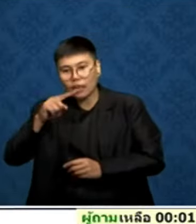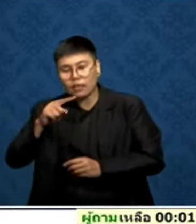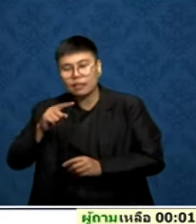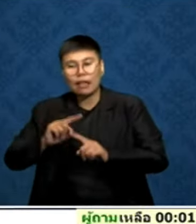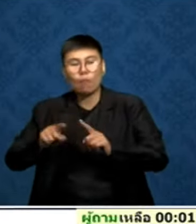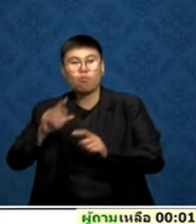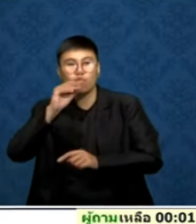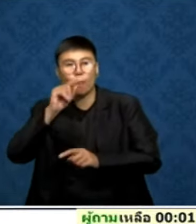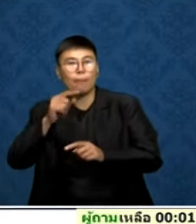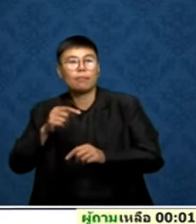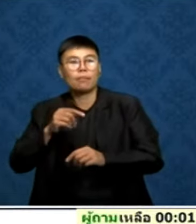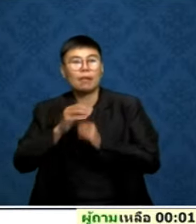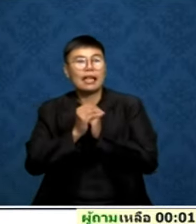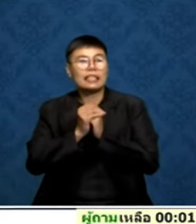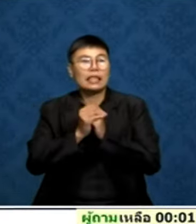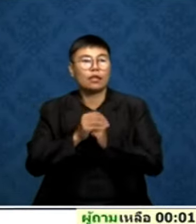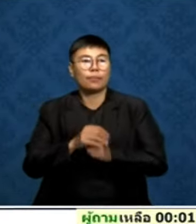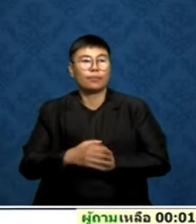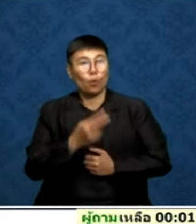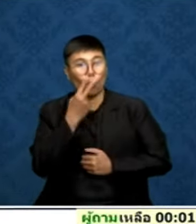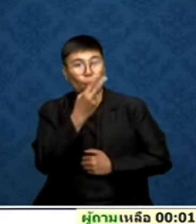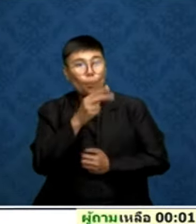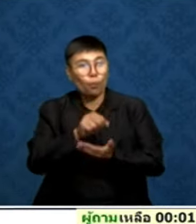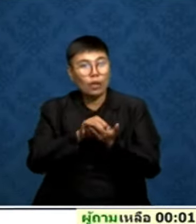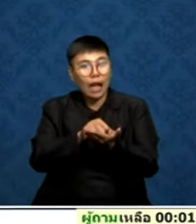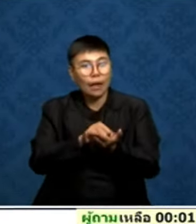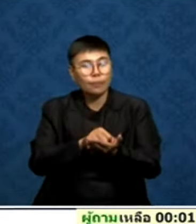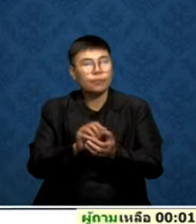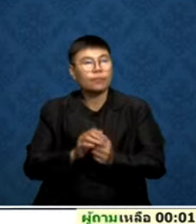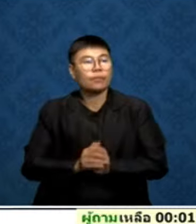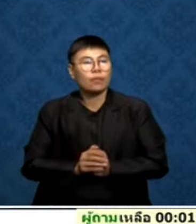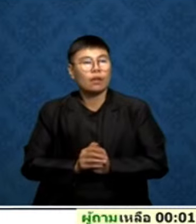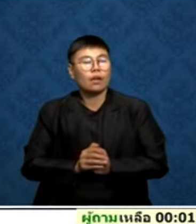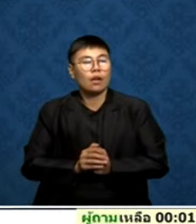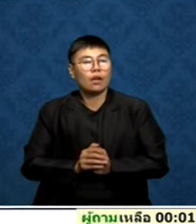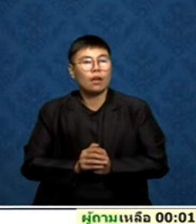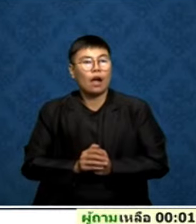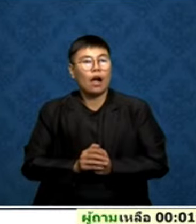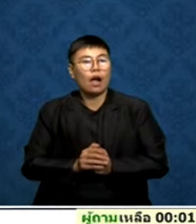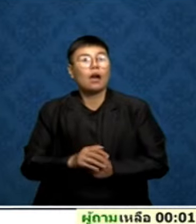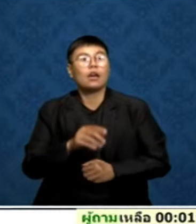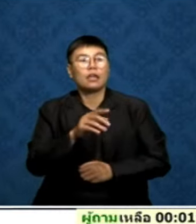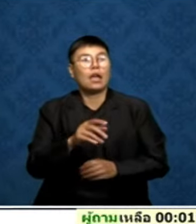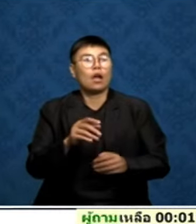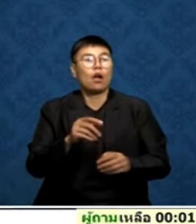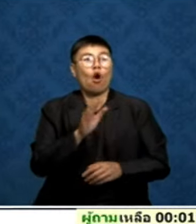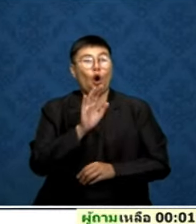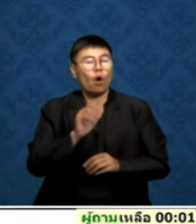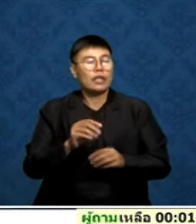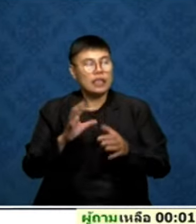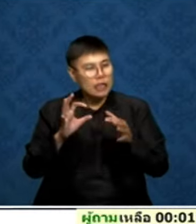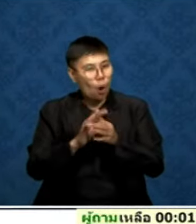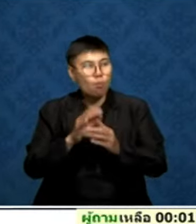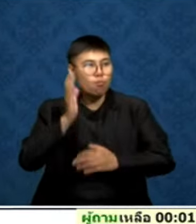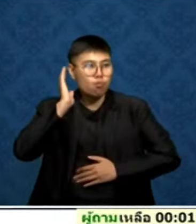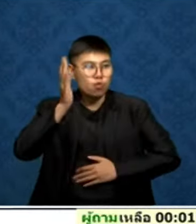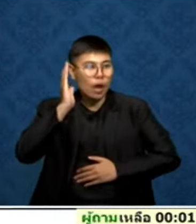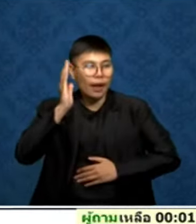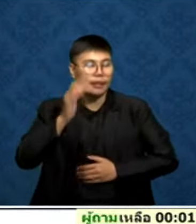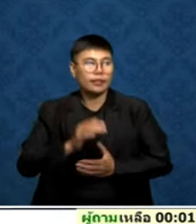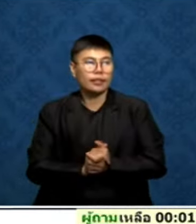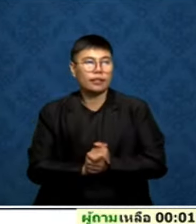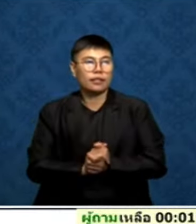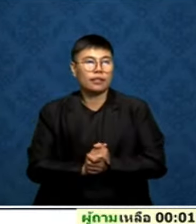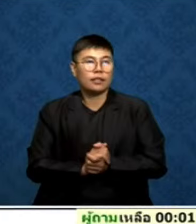ถัดไปครับบริการที่ชื่อว่าสำหรับผู้ชายเขียนเลยครับไทย High